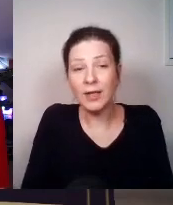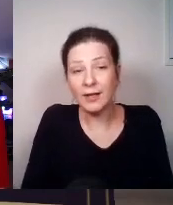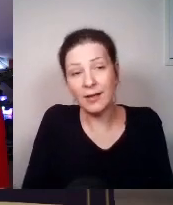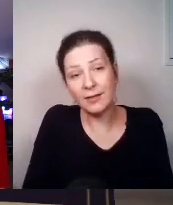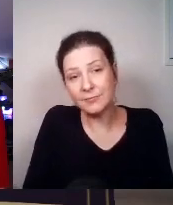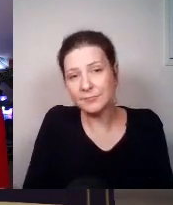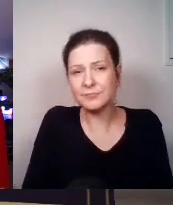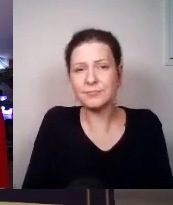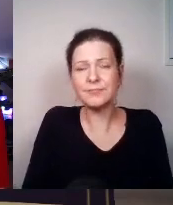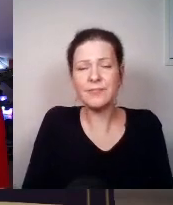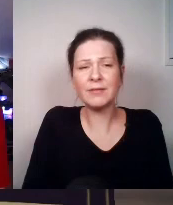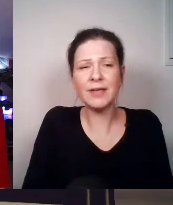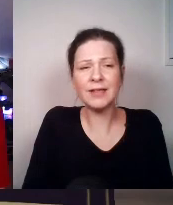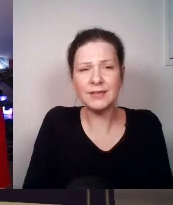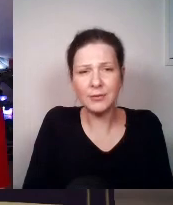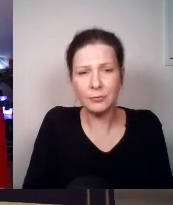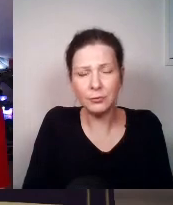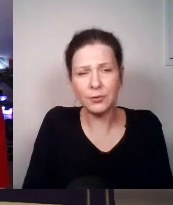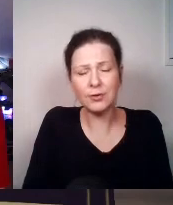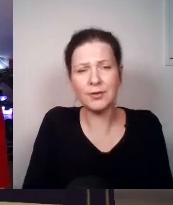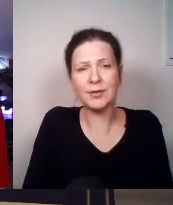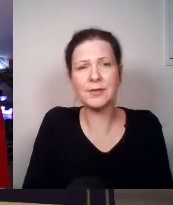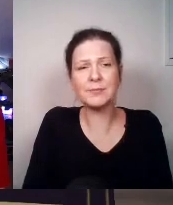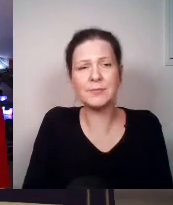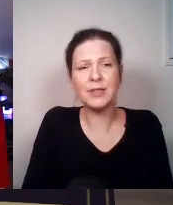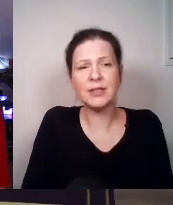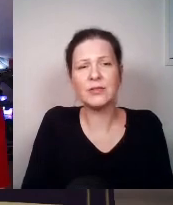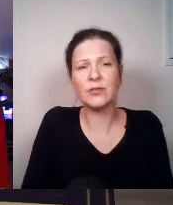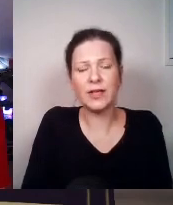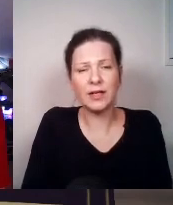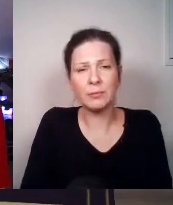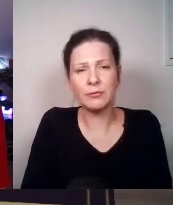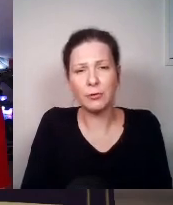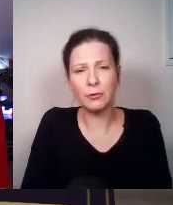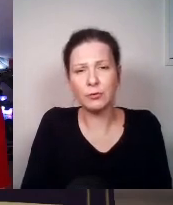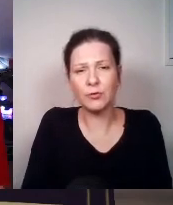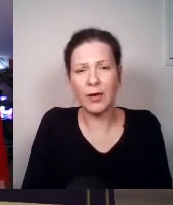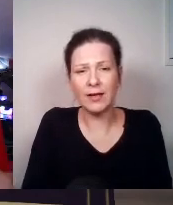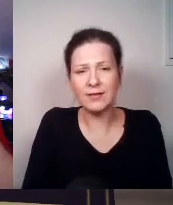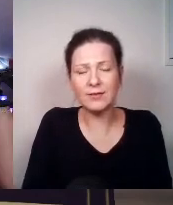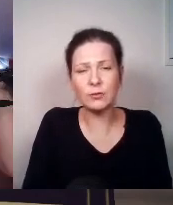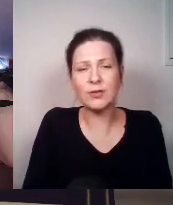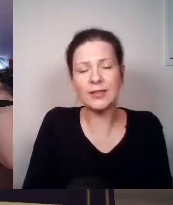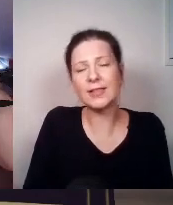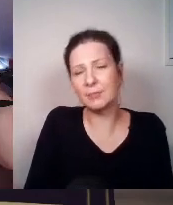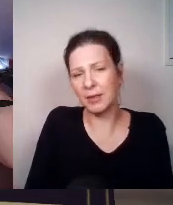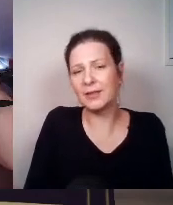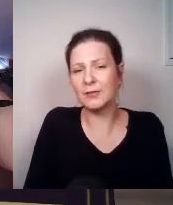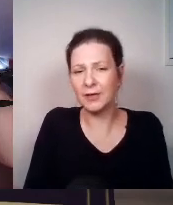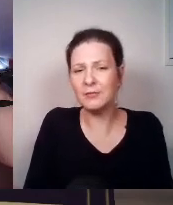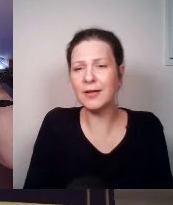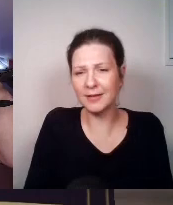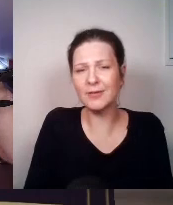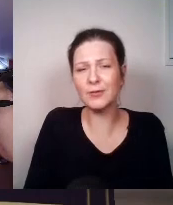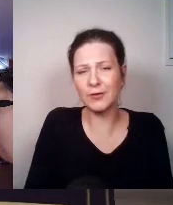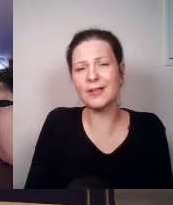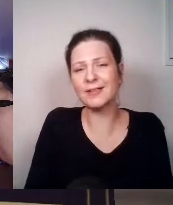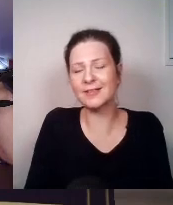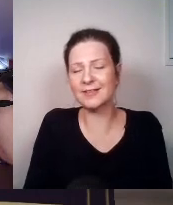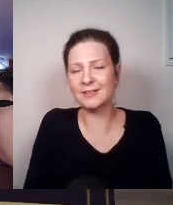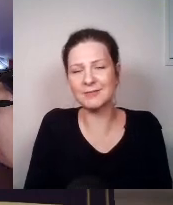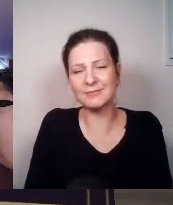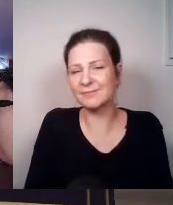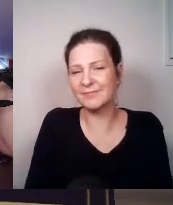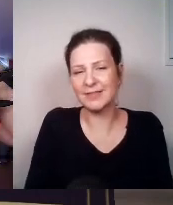der Logik her wäre ich dafür, zu sagen, Bevölkerung zuerst und dann kriegen beide ihr Fett weg. Dann zu